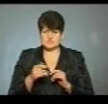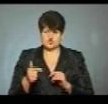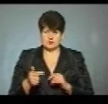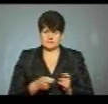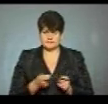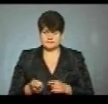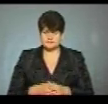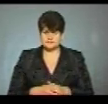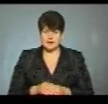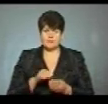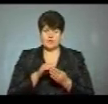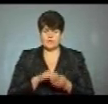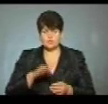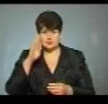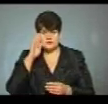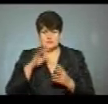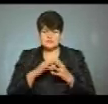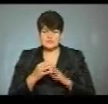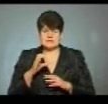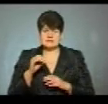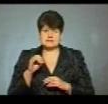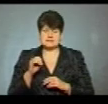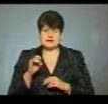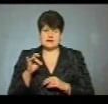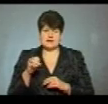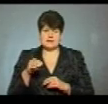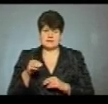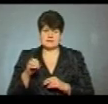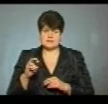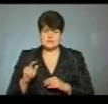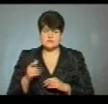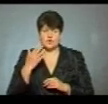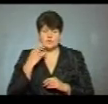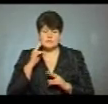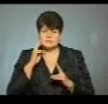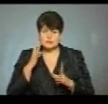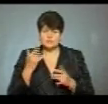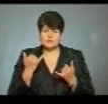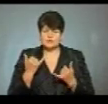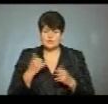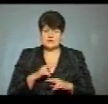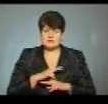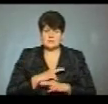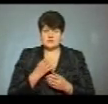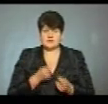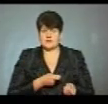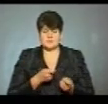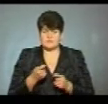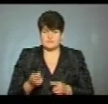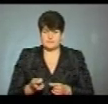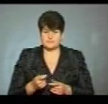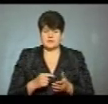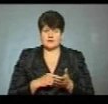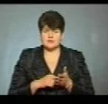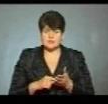гривень. Поховають чоловіків у селі Серетець, повідомив Любомир Феси. Коли саме, невідомо, бо сьогодні загиблих не привезли.